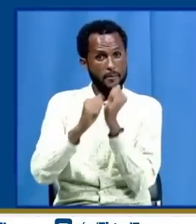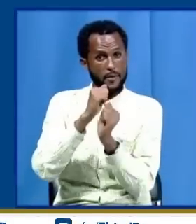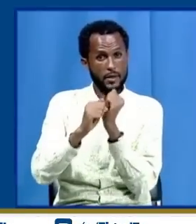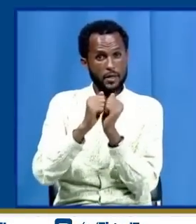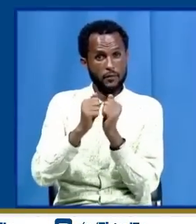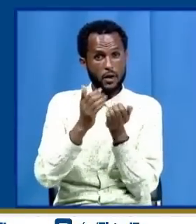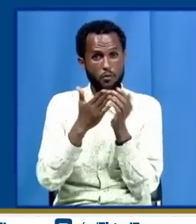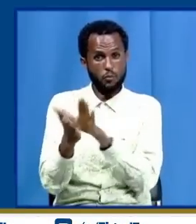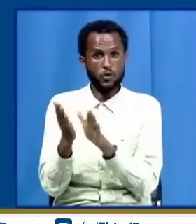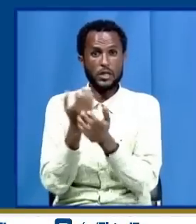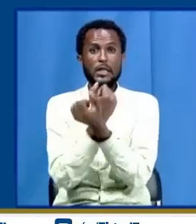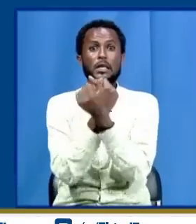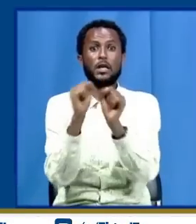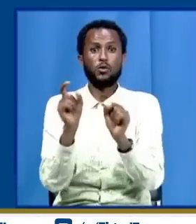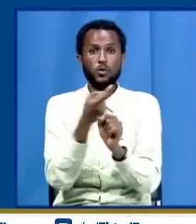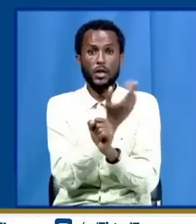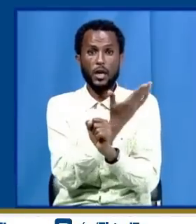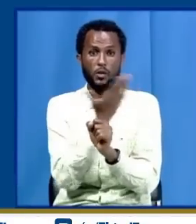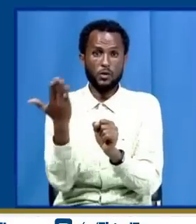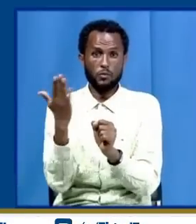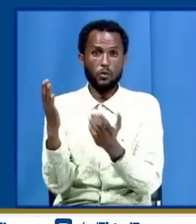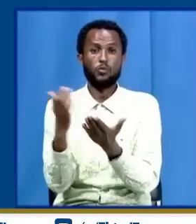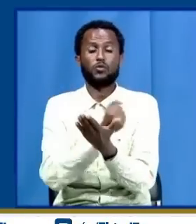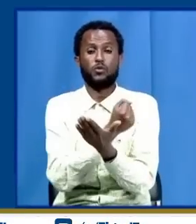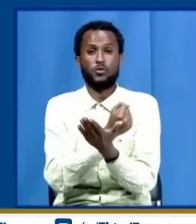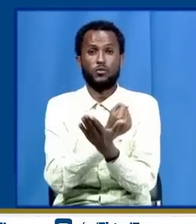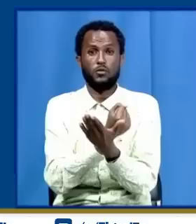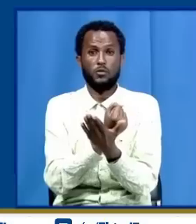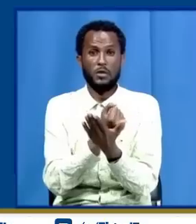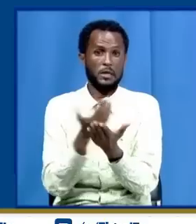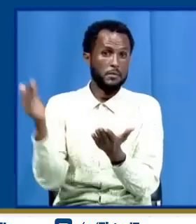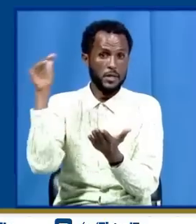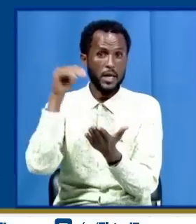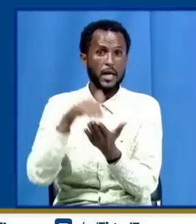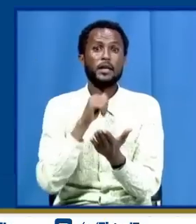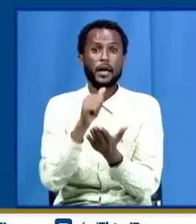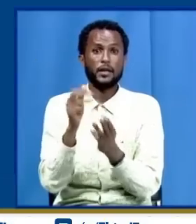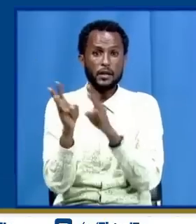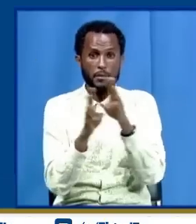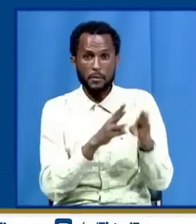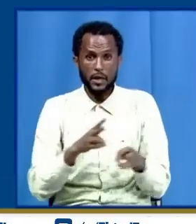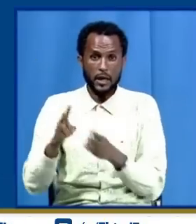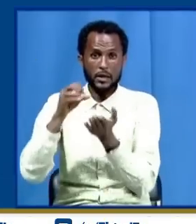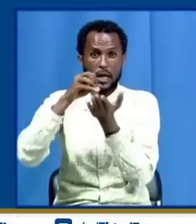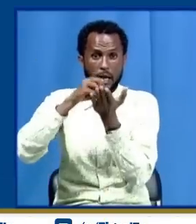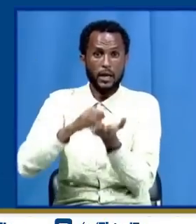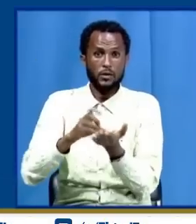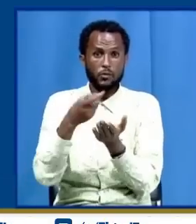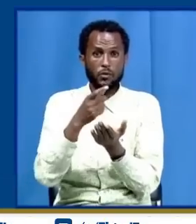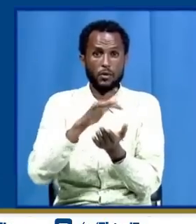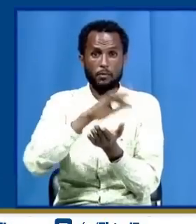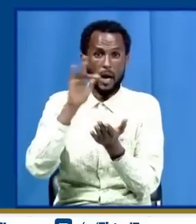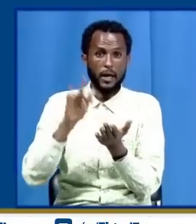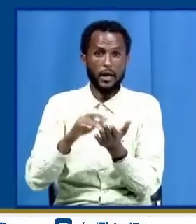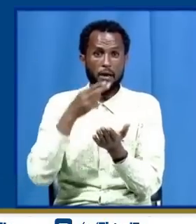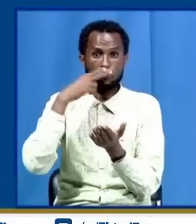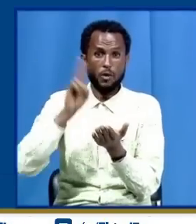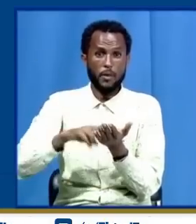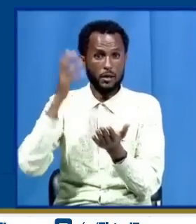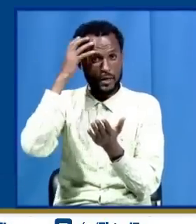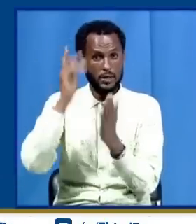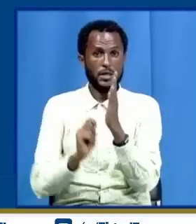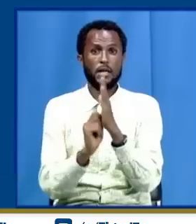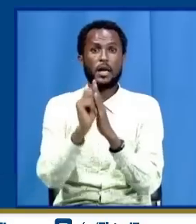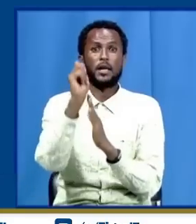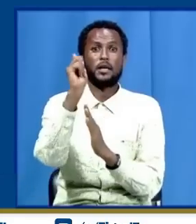ናይ ሞትን ሕየትን ጉዳይ ገይሮም ከም ዝወሰዱ ብዘየማትእ መንገዲ ዘረጋግጽ ምዃኑ ማእከላይ ኮማንድ መንግስቲ